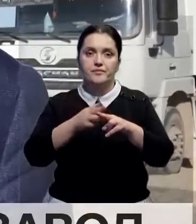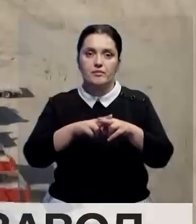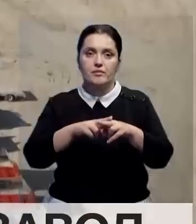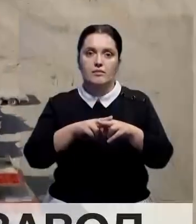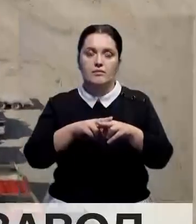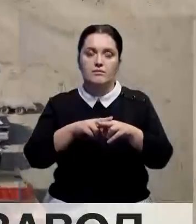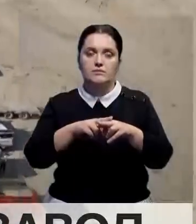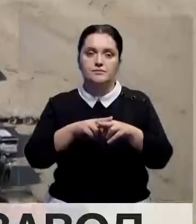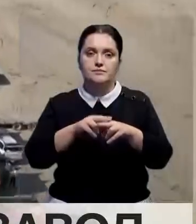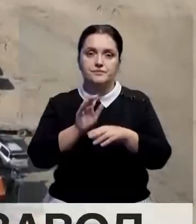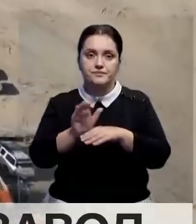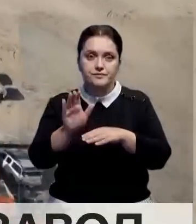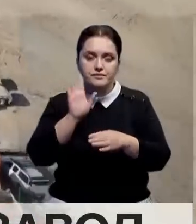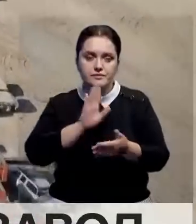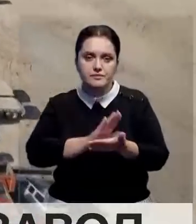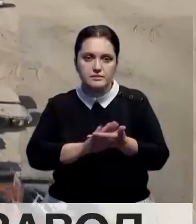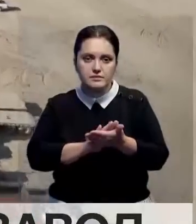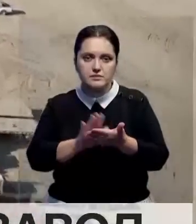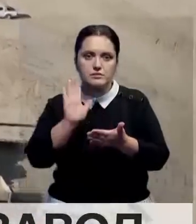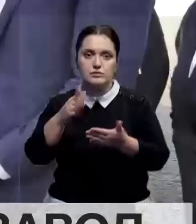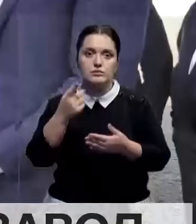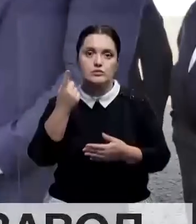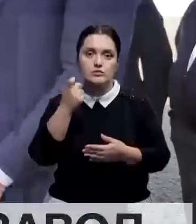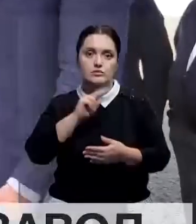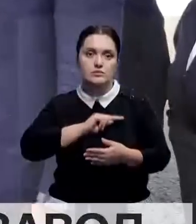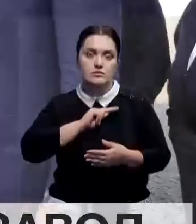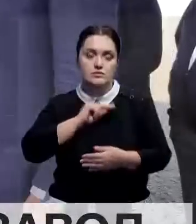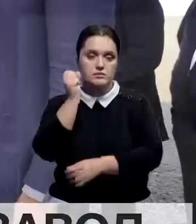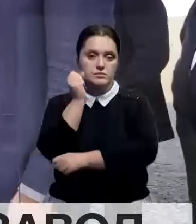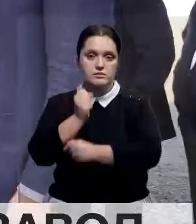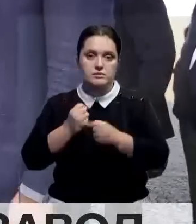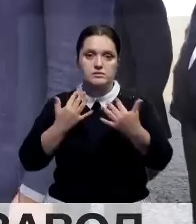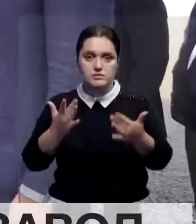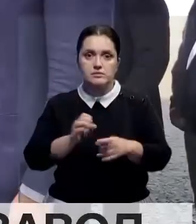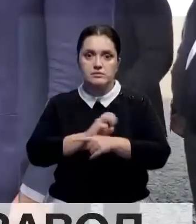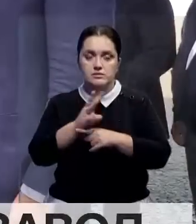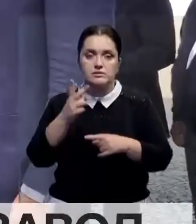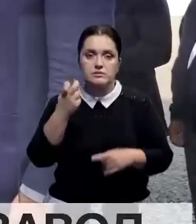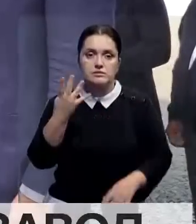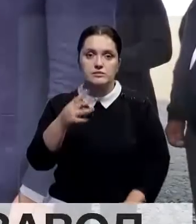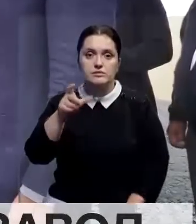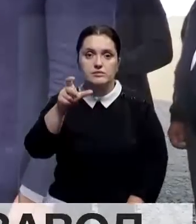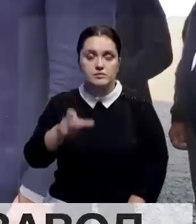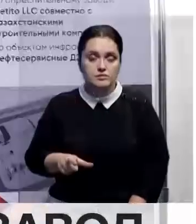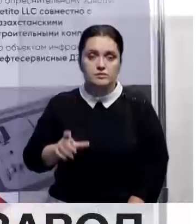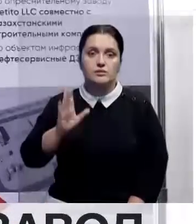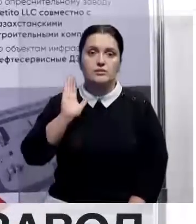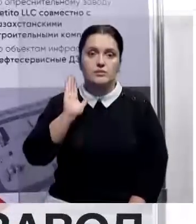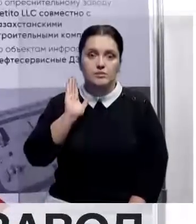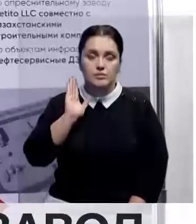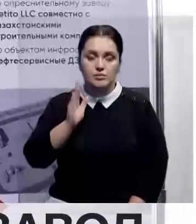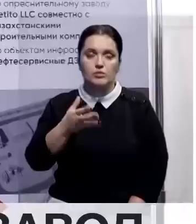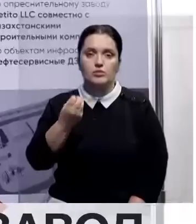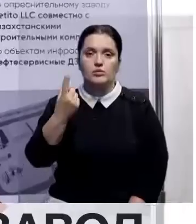показатели. Опреснительный завод создаст сотни новых рабочих мест. Во время строительства трудоустроит больше 240 человек и более 100 в период